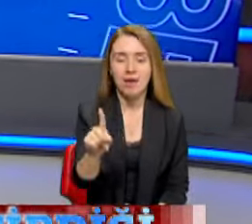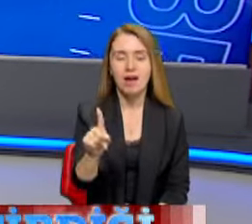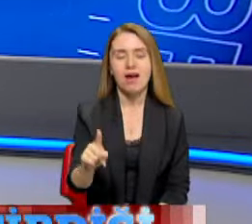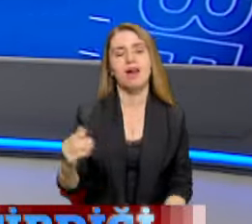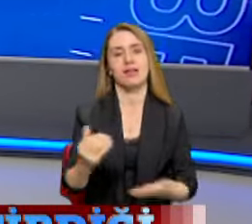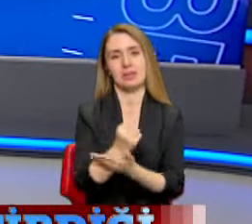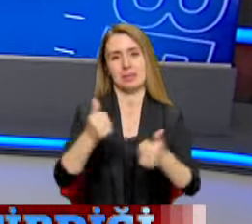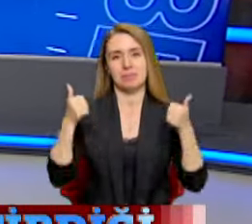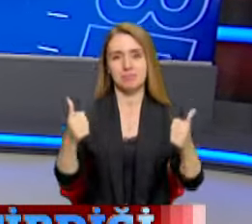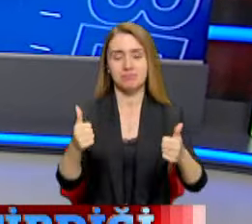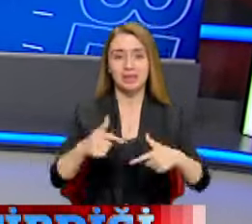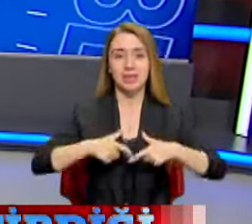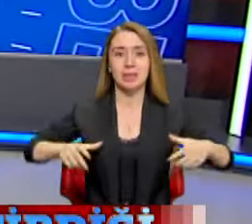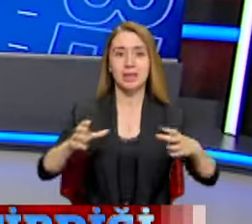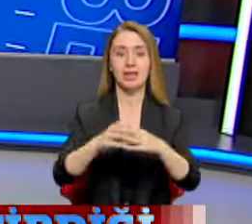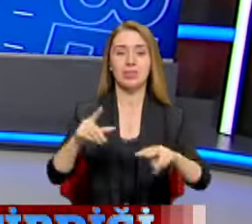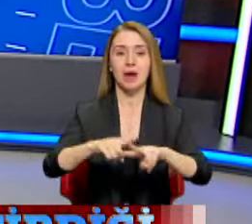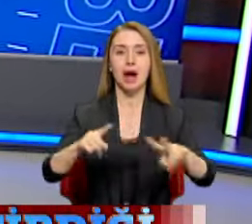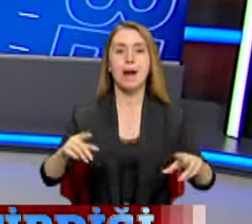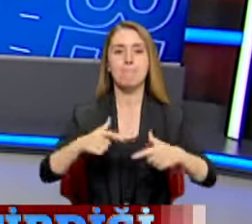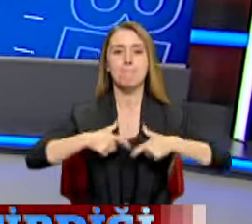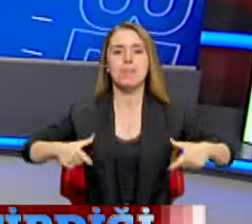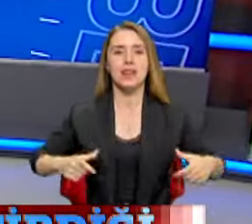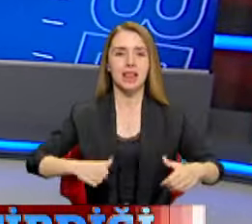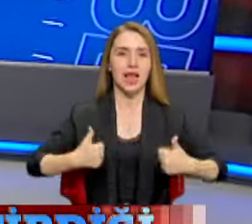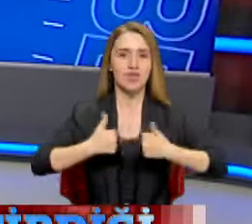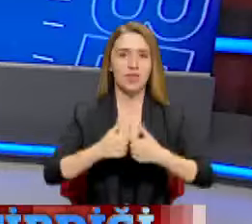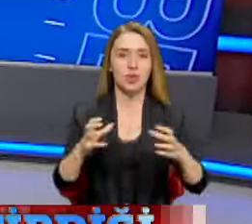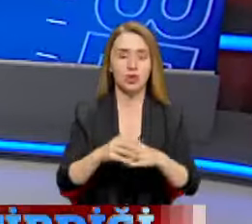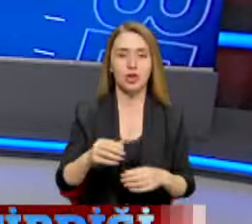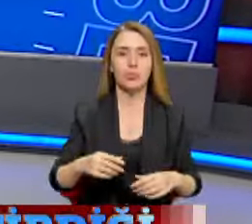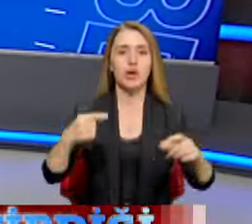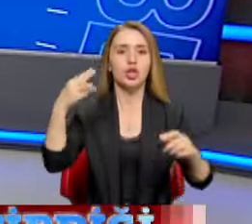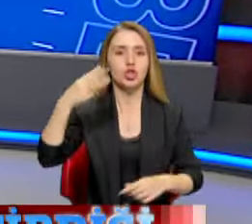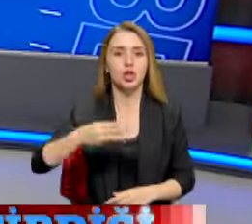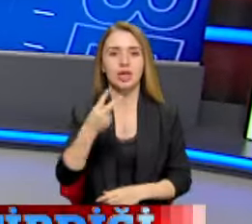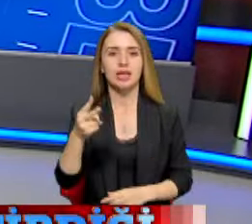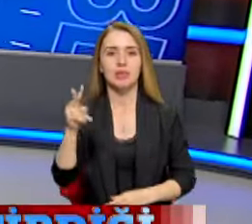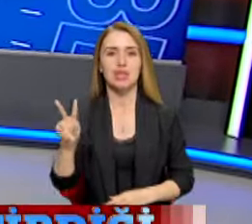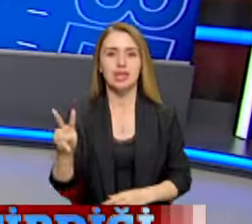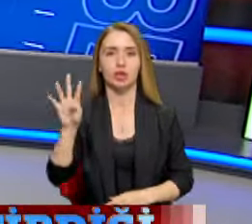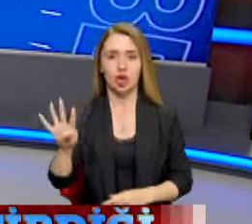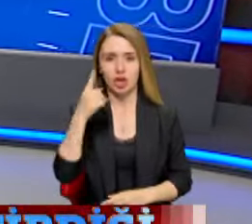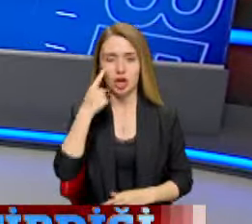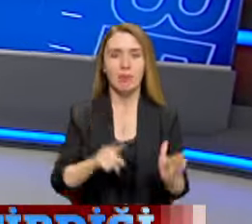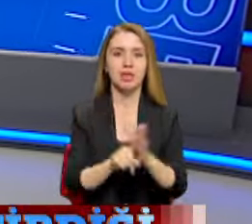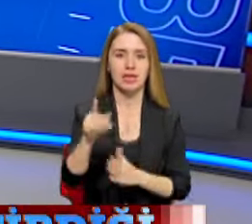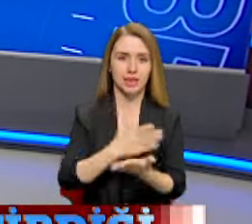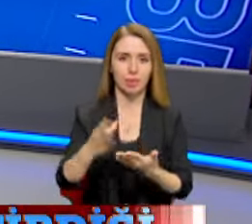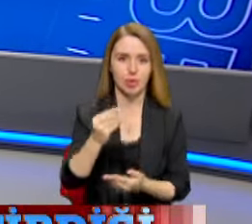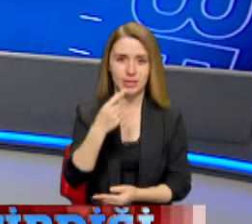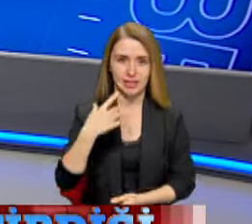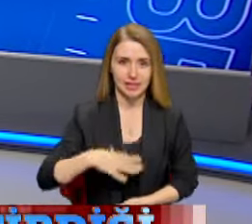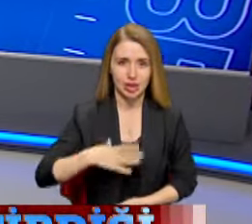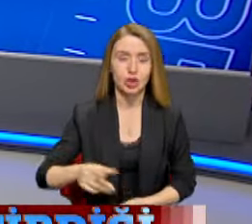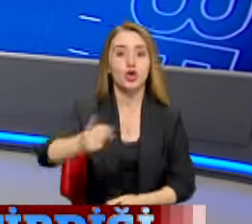sevgili izleyenler. Millilerimize, A Milli Futbol takımımıza Euro 2024 şampiyonasında başarılarının devamını diliyoruz.